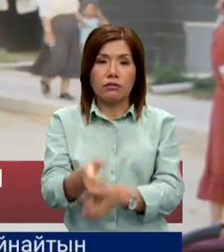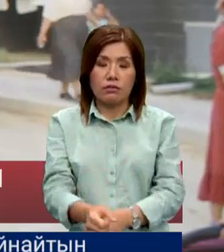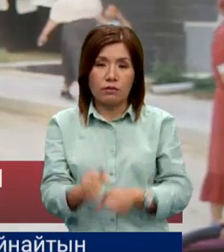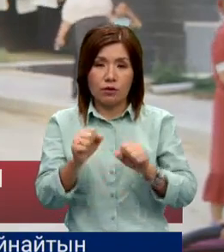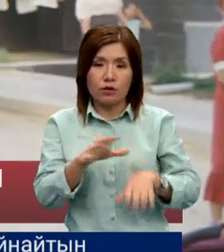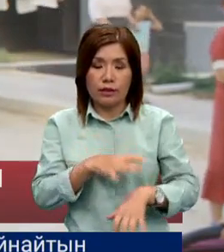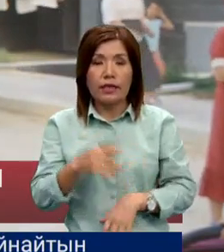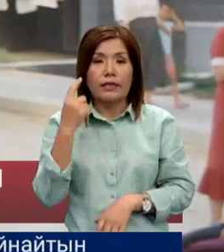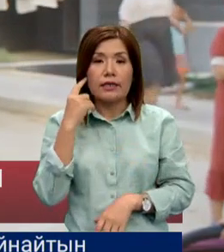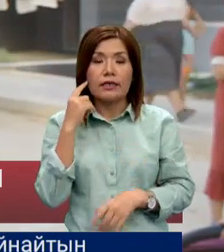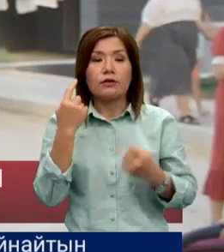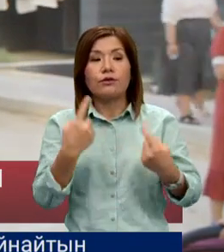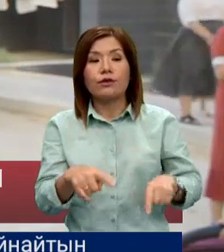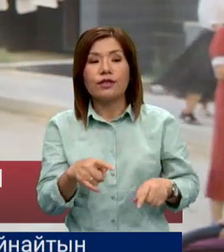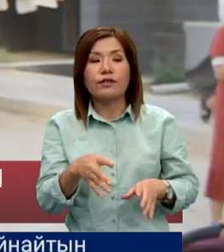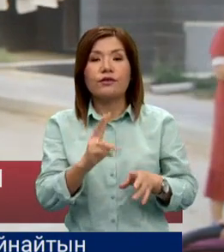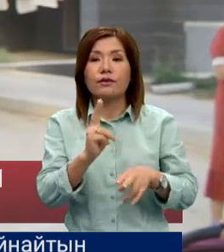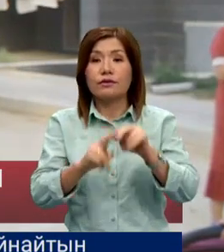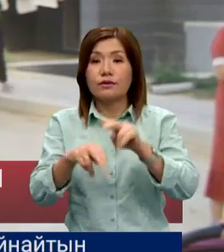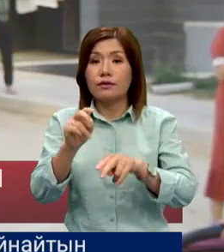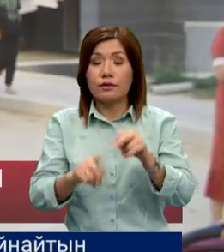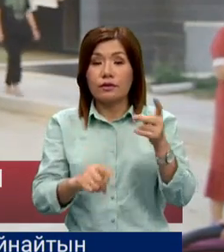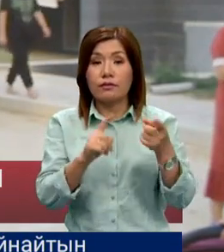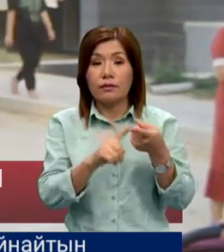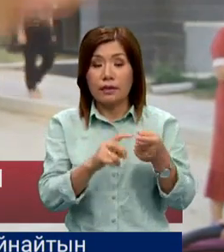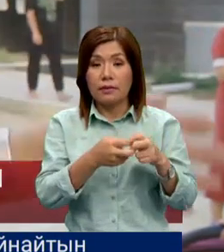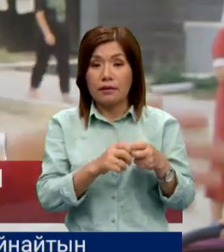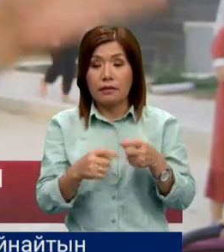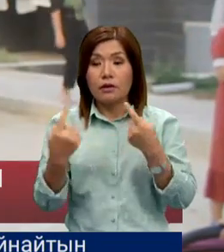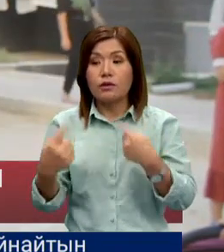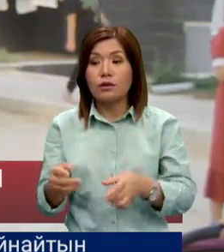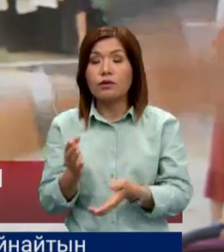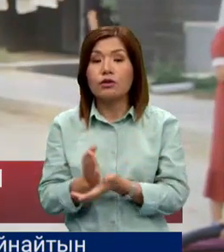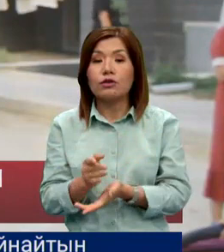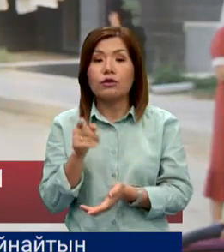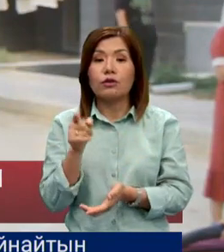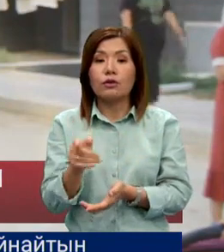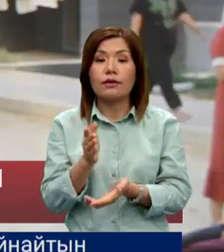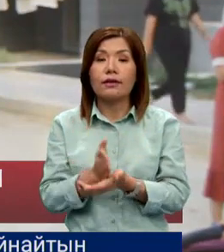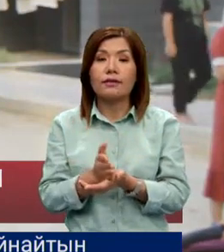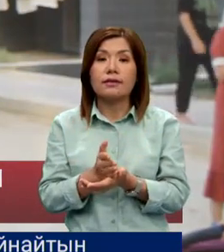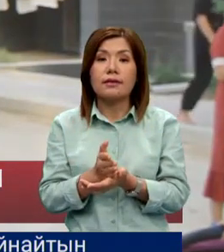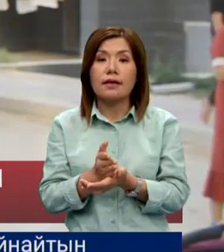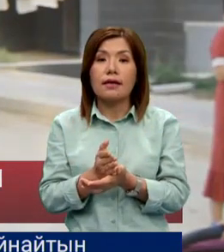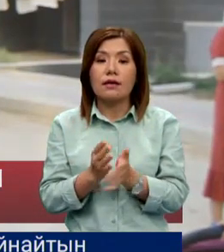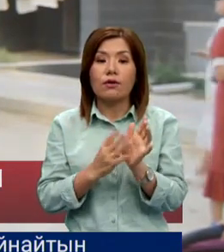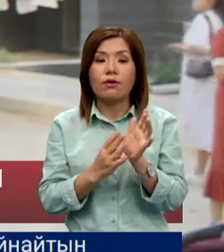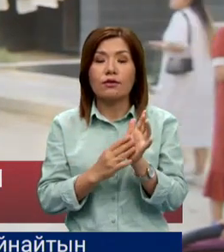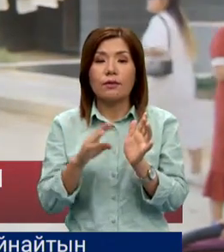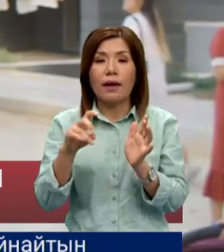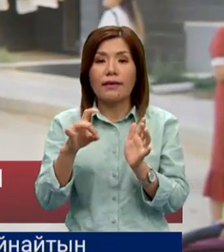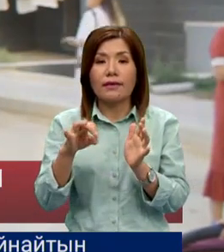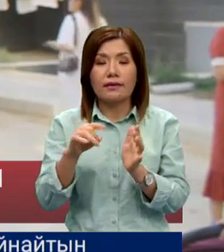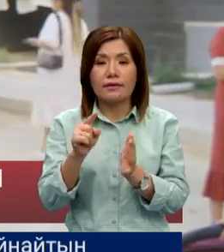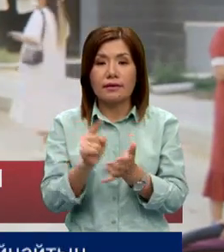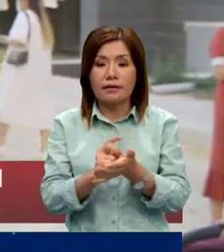мен естіп келдім басқа үй салған адамдардан бәрін. Ол бір ма? Бұрын мына жерде балдар айтты, мына жерде тоғызыншыда подъезд болмаған дейді. Оны